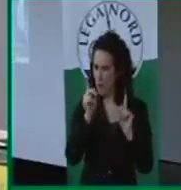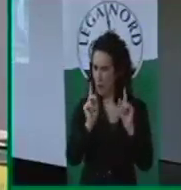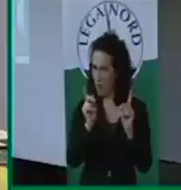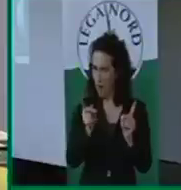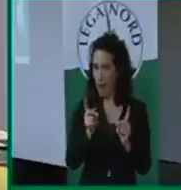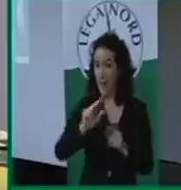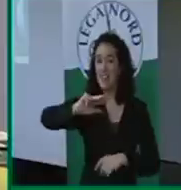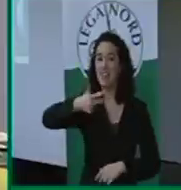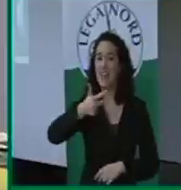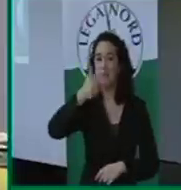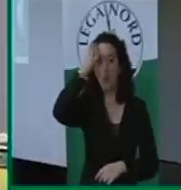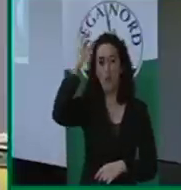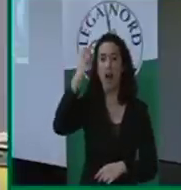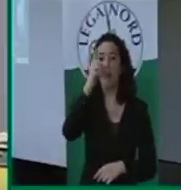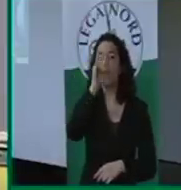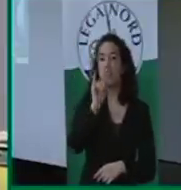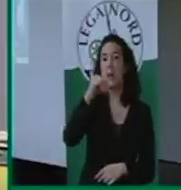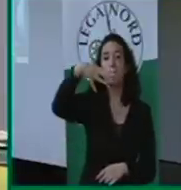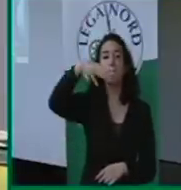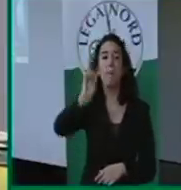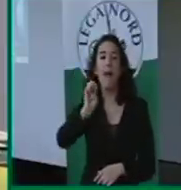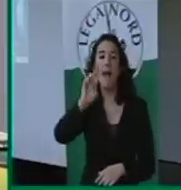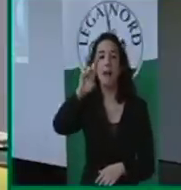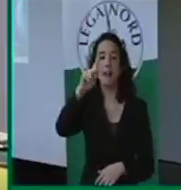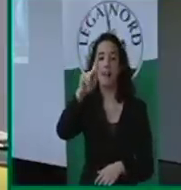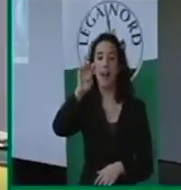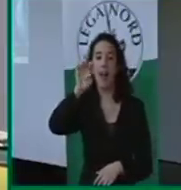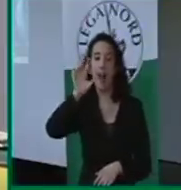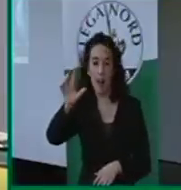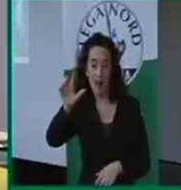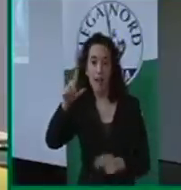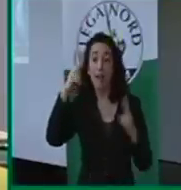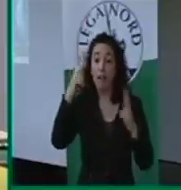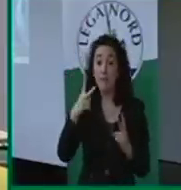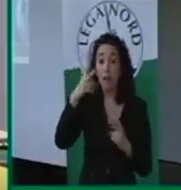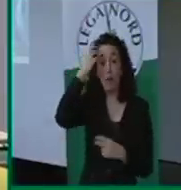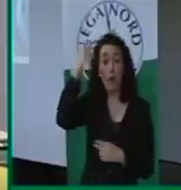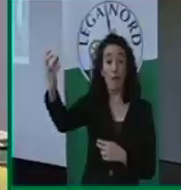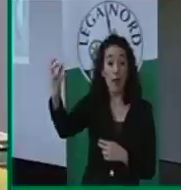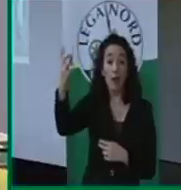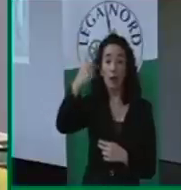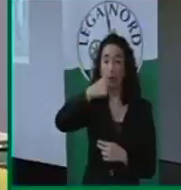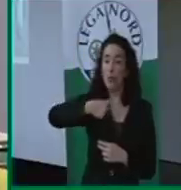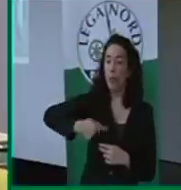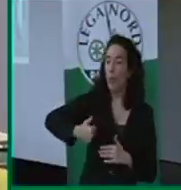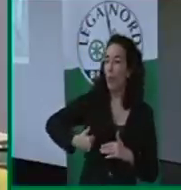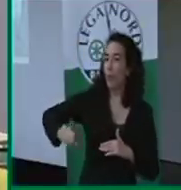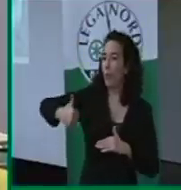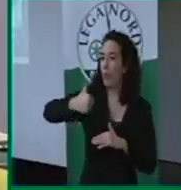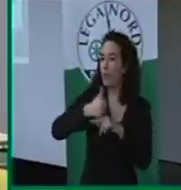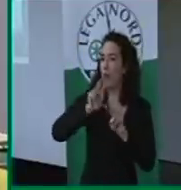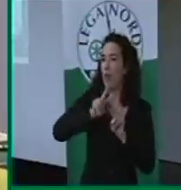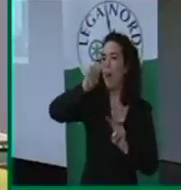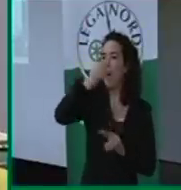a Roma si fa un nuovo governo Benedetto perché è stato così Benedetto da tutti gli organismi sovranazionali ma non